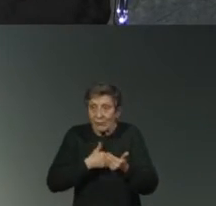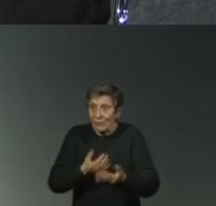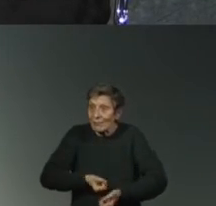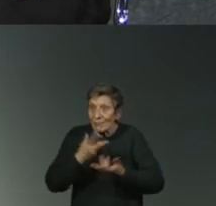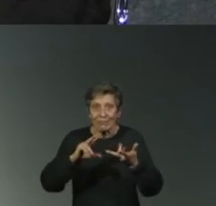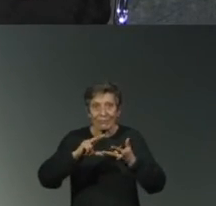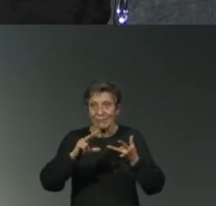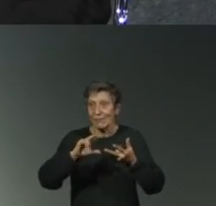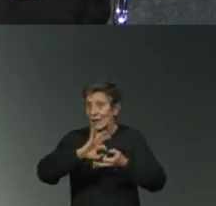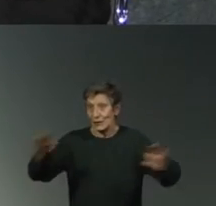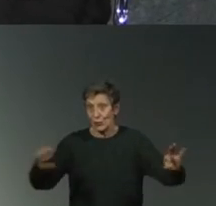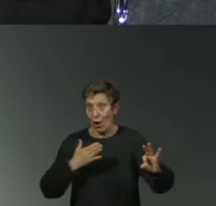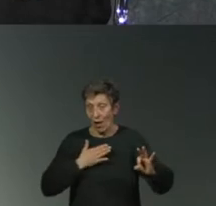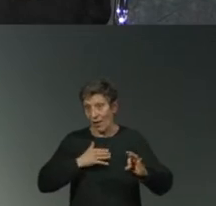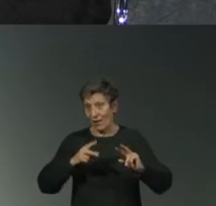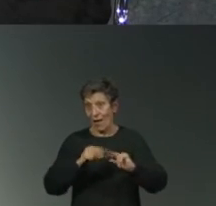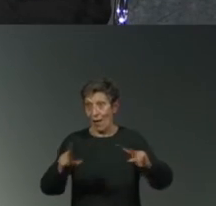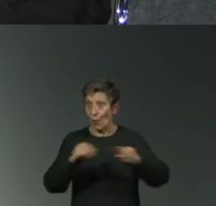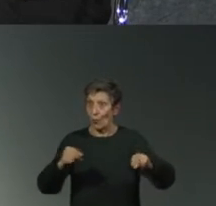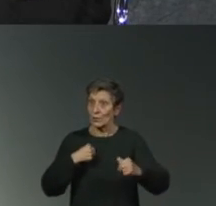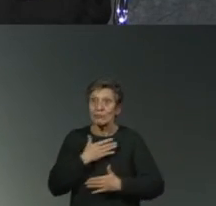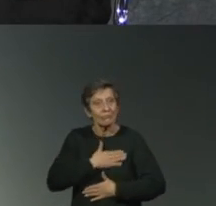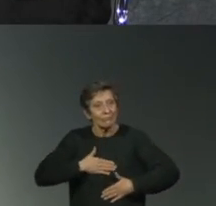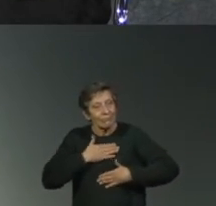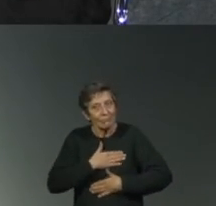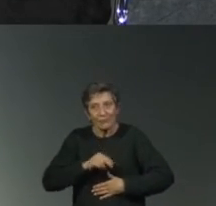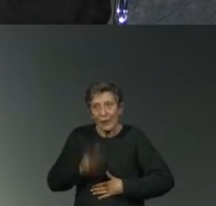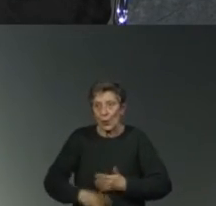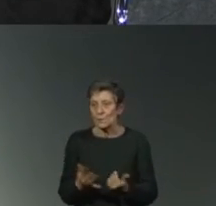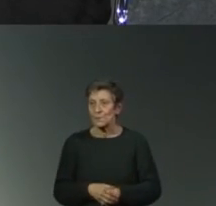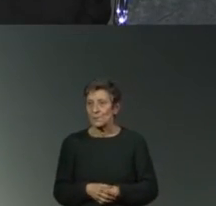J'étais très très heureux que ce livre-là m'amène à raconter cette histoire.